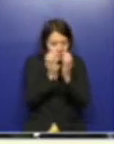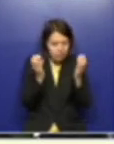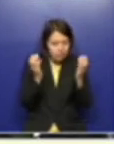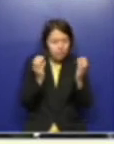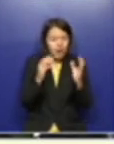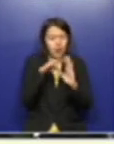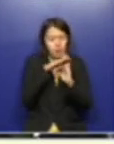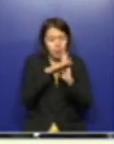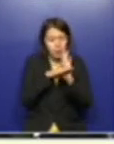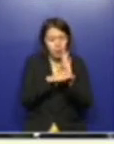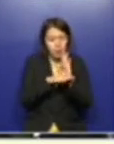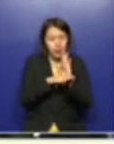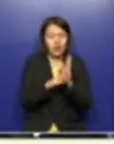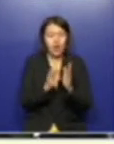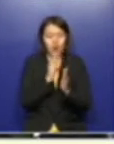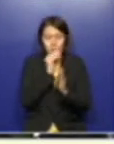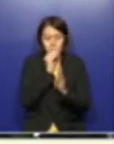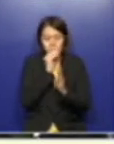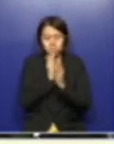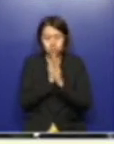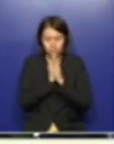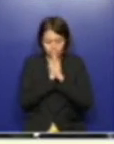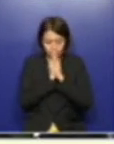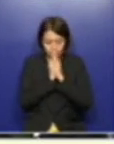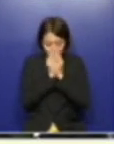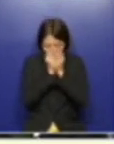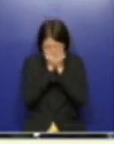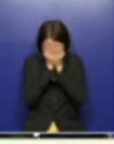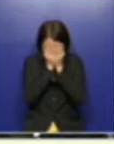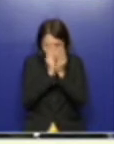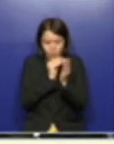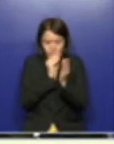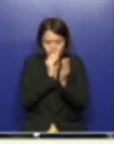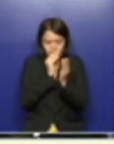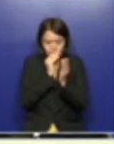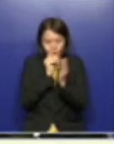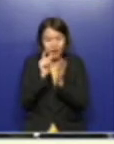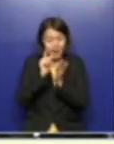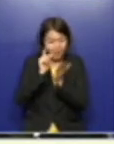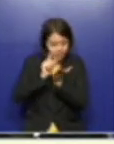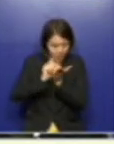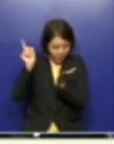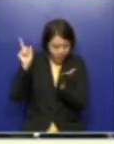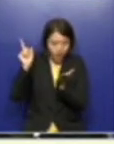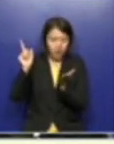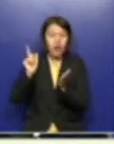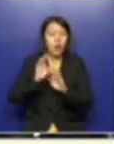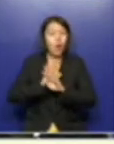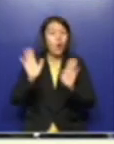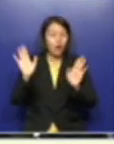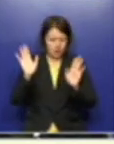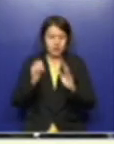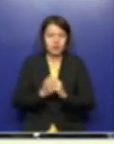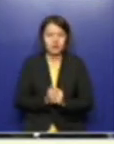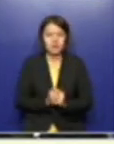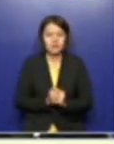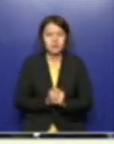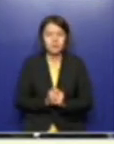าเป็นวาจาลาสิกขาต่อผู้รู้ตามแนวคำพิพากษาศาลฎีกา